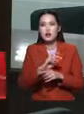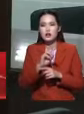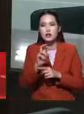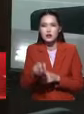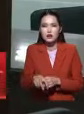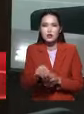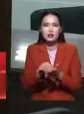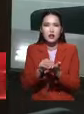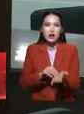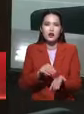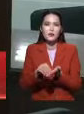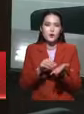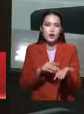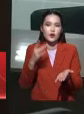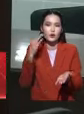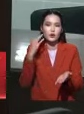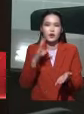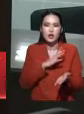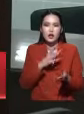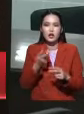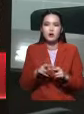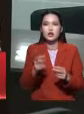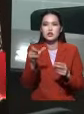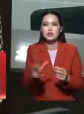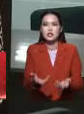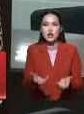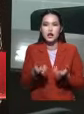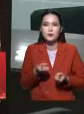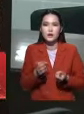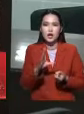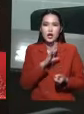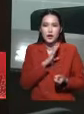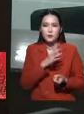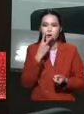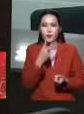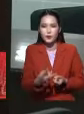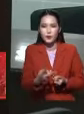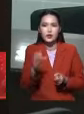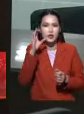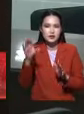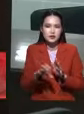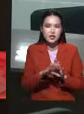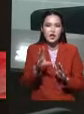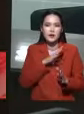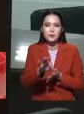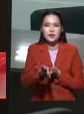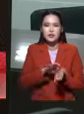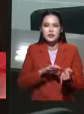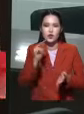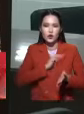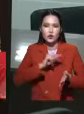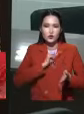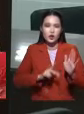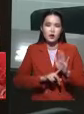жазылған болатынмын, приемына қабылдануына. Ол кісі қабылдады, көрді, тыңдады, бірден жұмысқа кірісіп